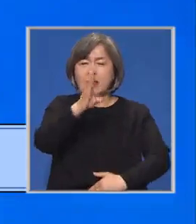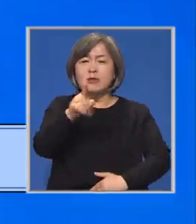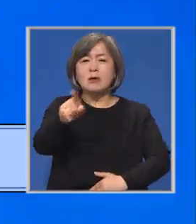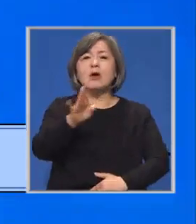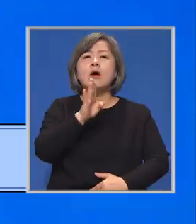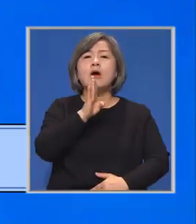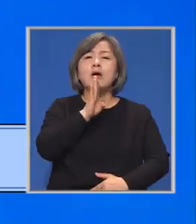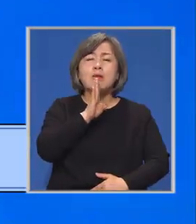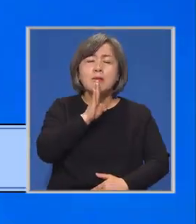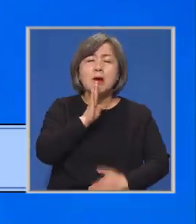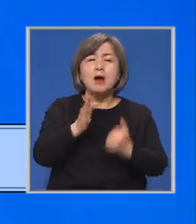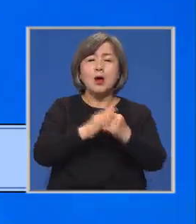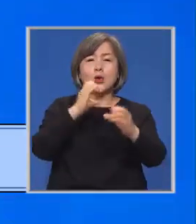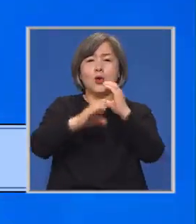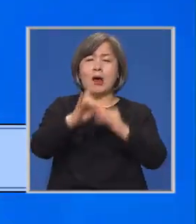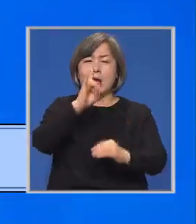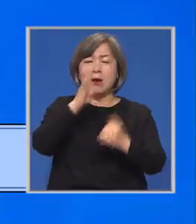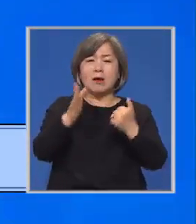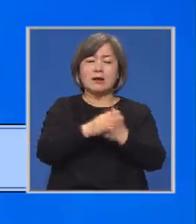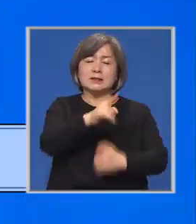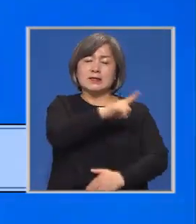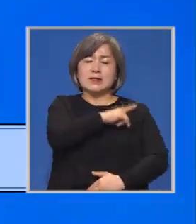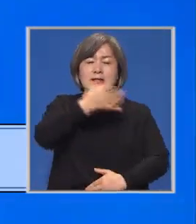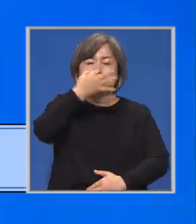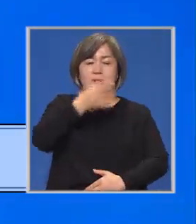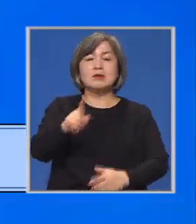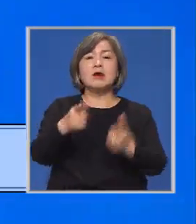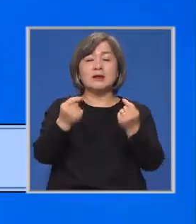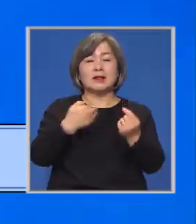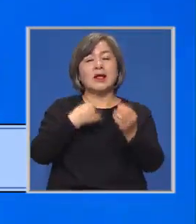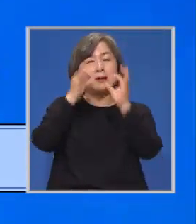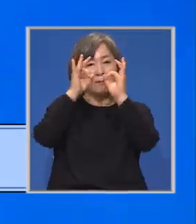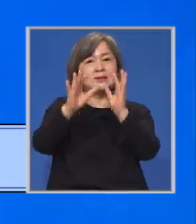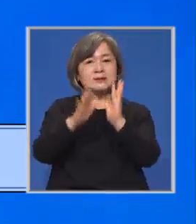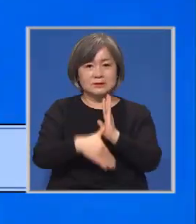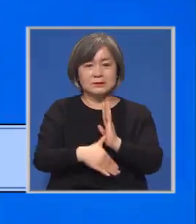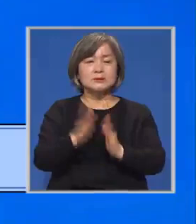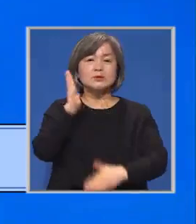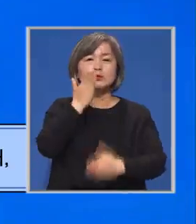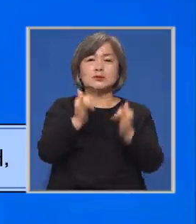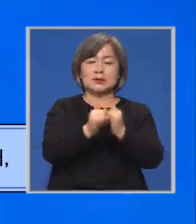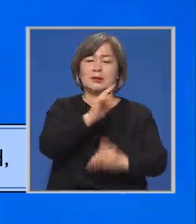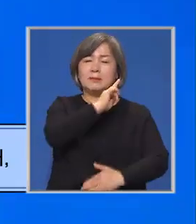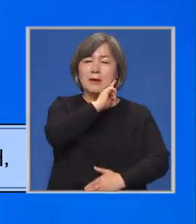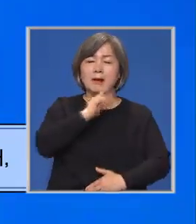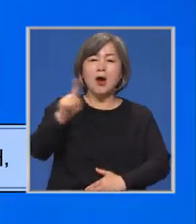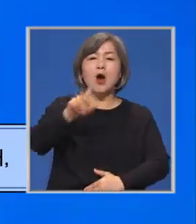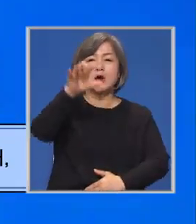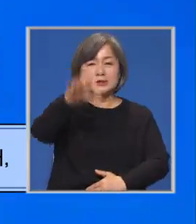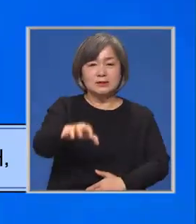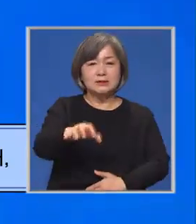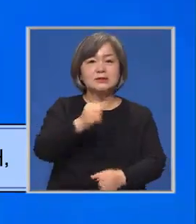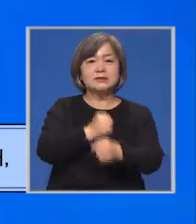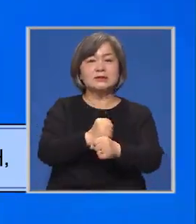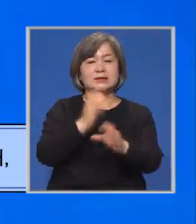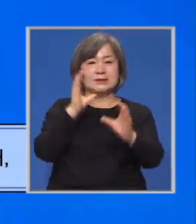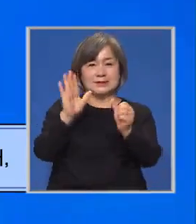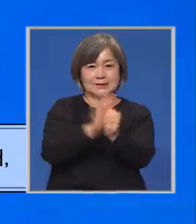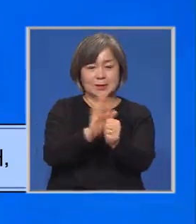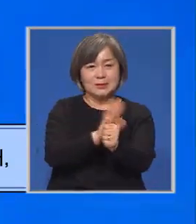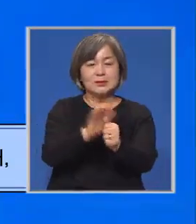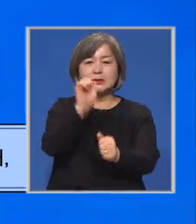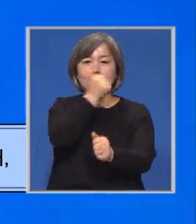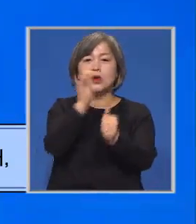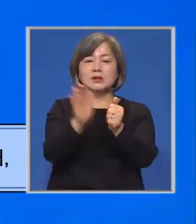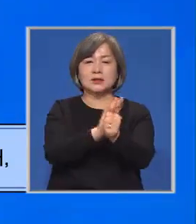안 된다는 것이 얼마나 이 소통이 안 된다는 게 제일 힘든 것 같아요. 제가 보니까 답답하겠습니까? 농인들이 편하게 어디서든지